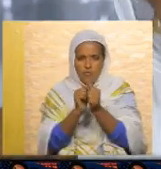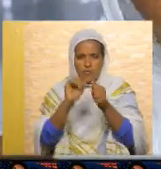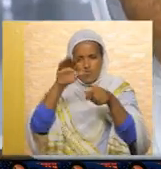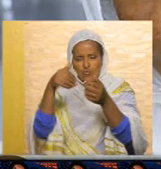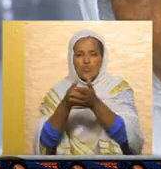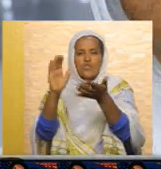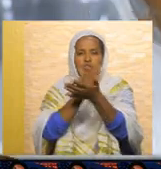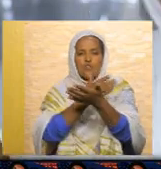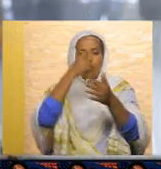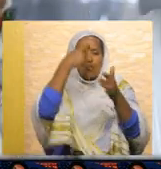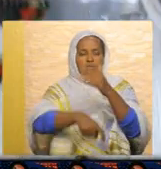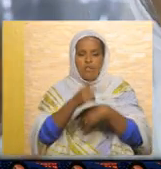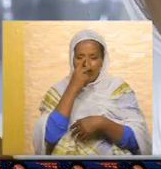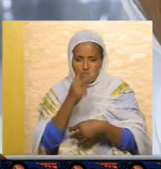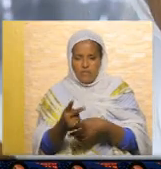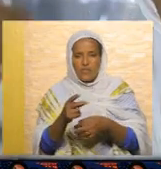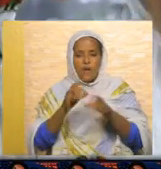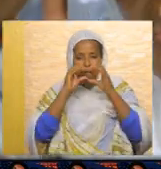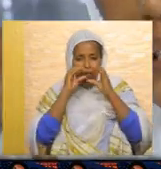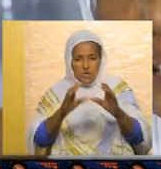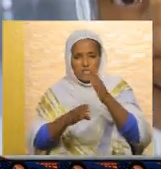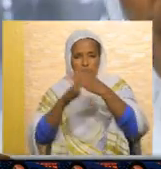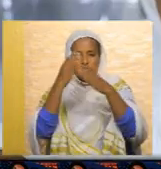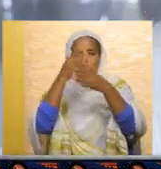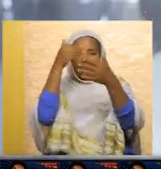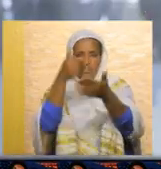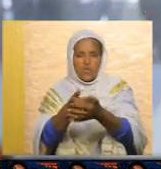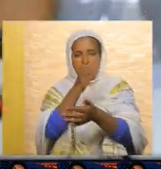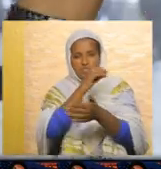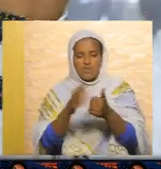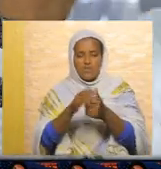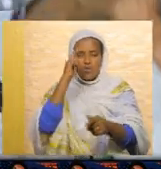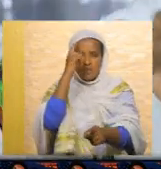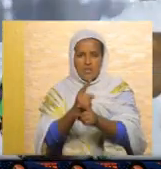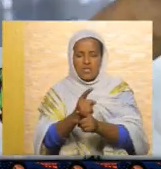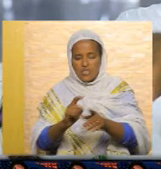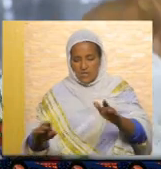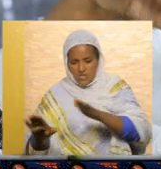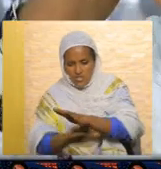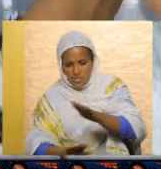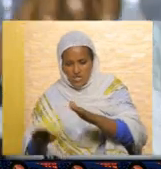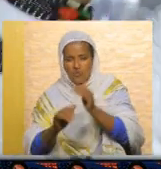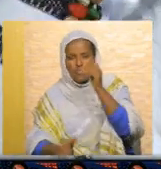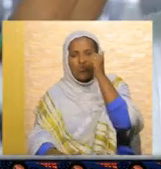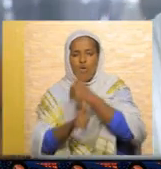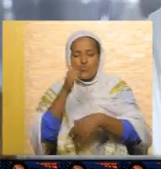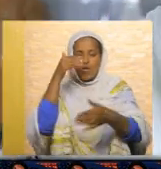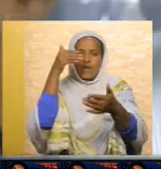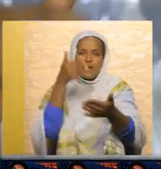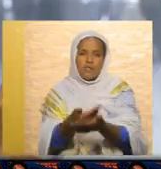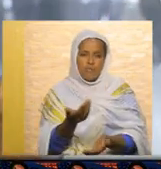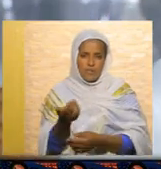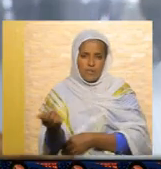የቤተ ክርስቲያን አባቶች አብረውን ሁሉ እየተሳተፉ ውጤት ታይቷል። ማስተማር ደረጃ ቢደረስ እና ደግሞ